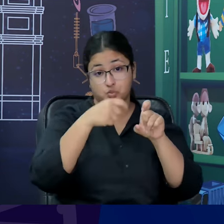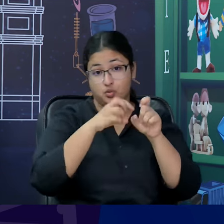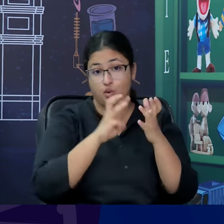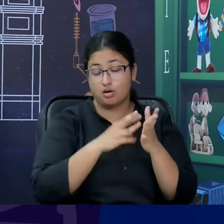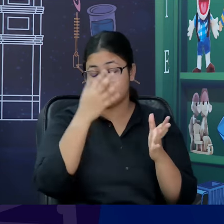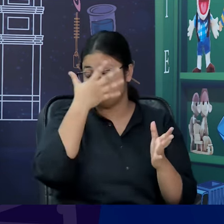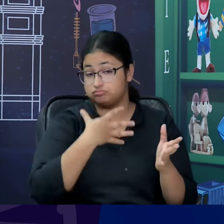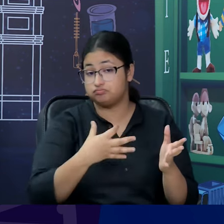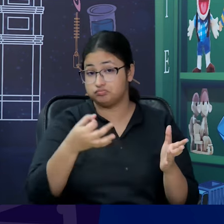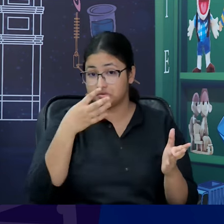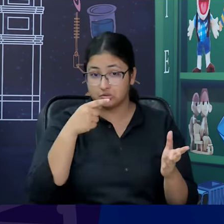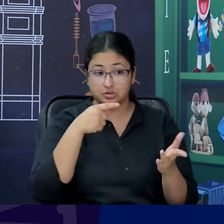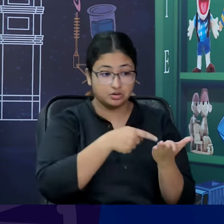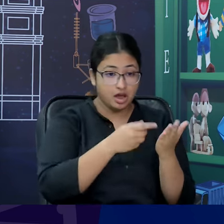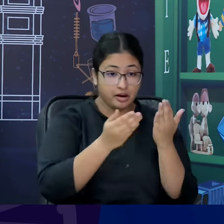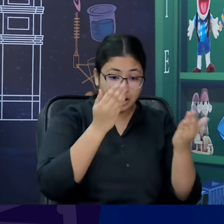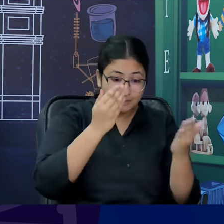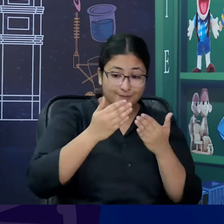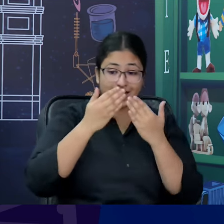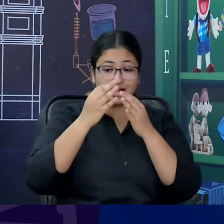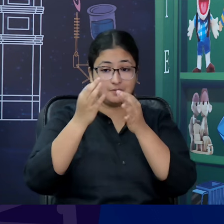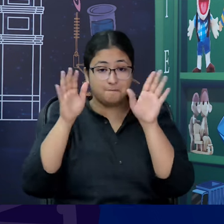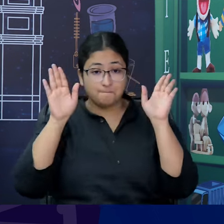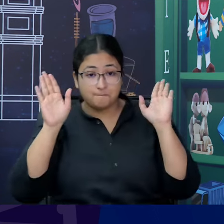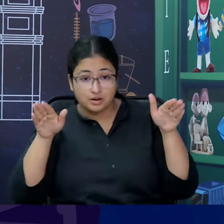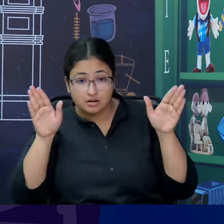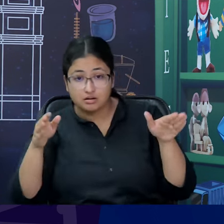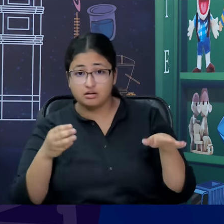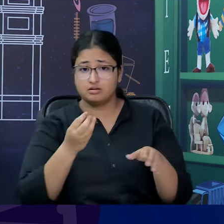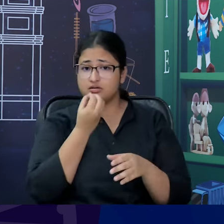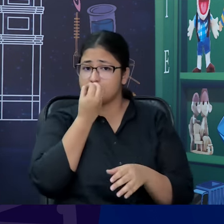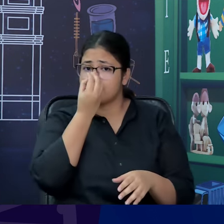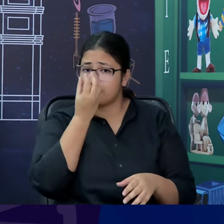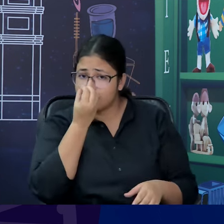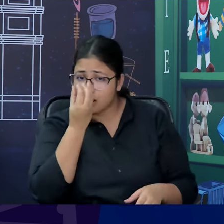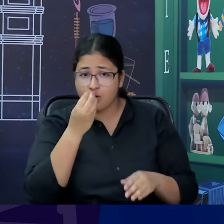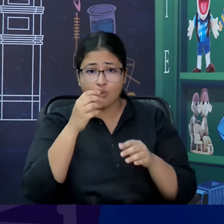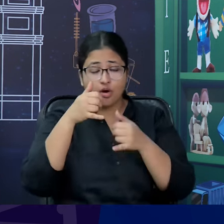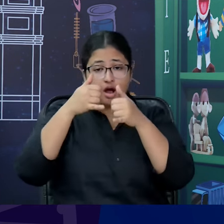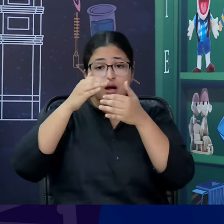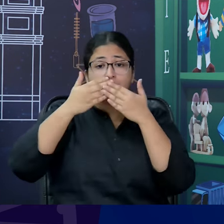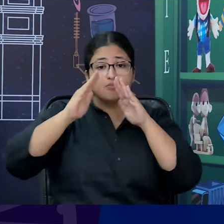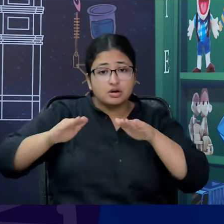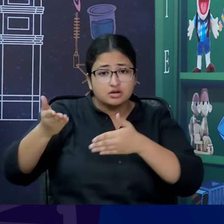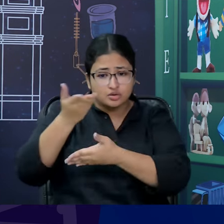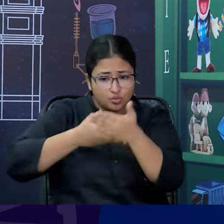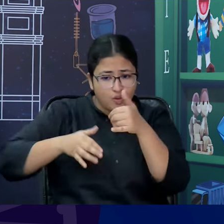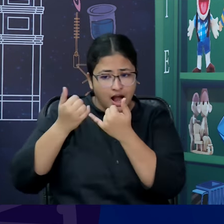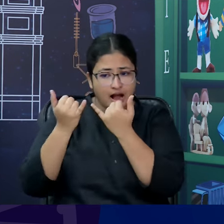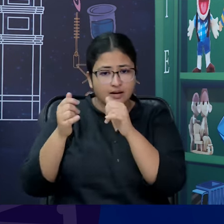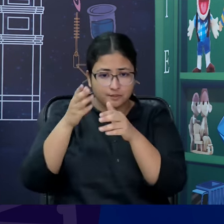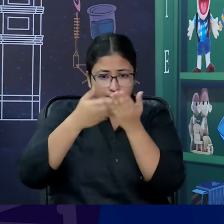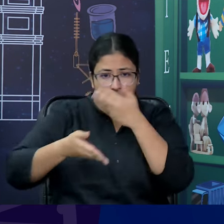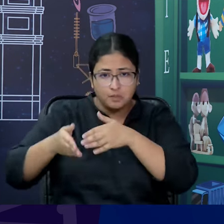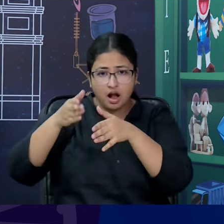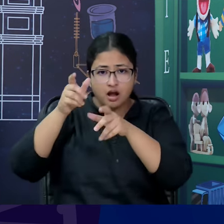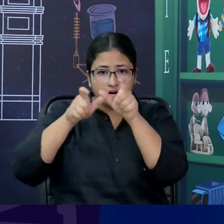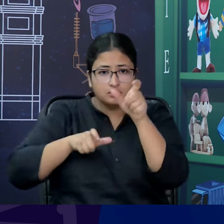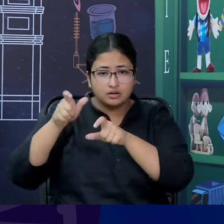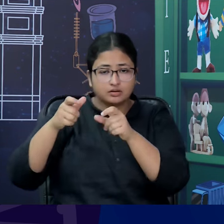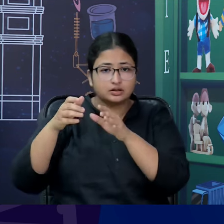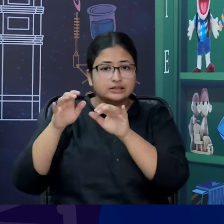उसमें प्रतीक एक तरह से चिड़िया और बच्चों को बनाया चिड़िया और फूलों के को बताया कि चिड़िया की क्या शक्ति है फूलों की क्या शक्ति है